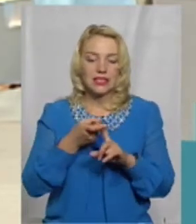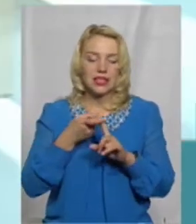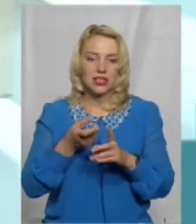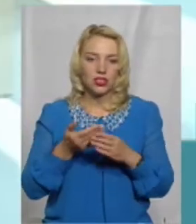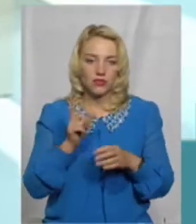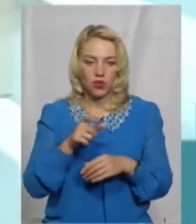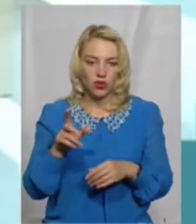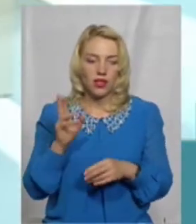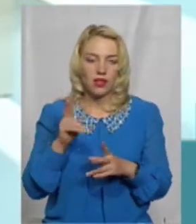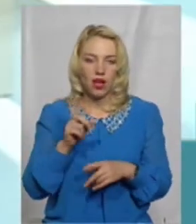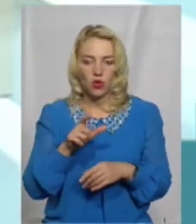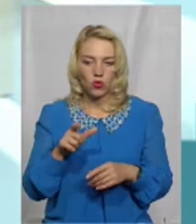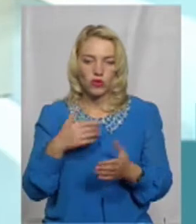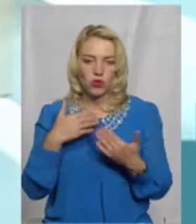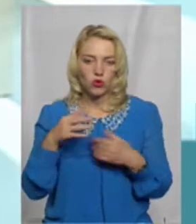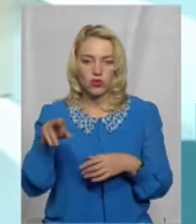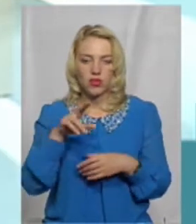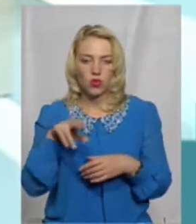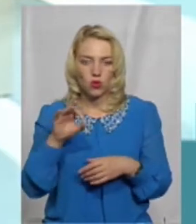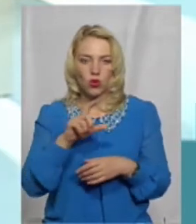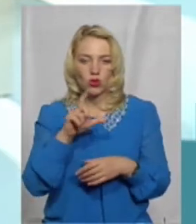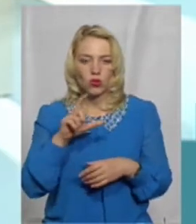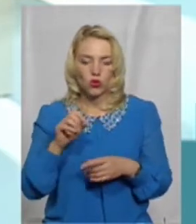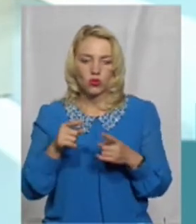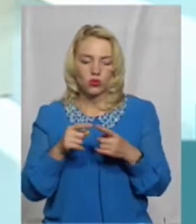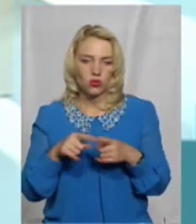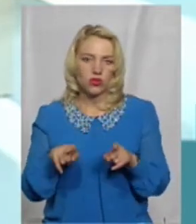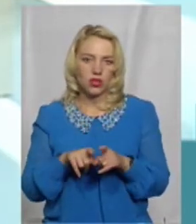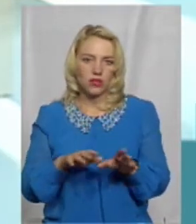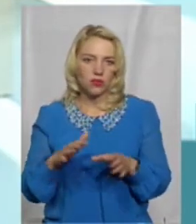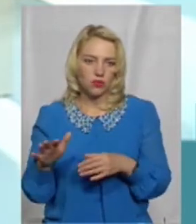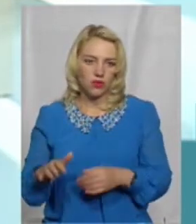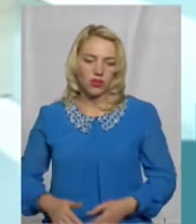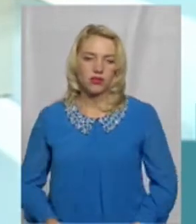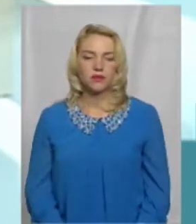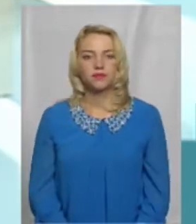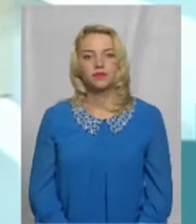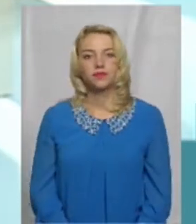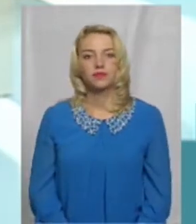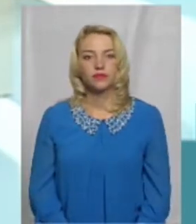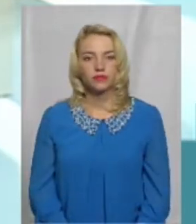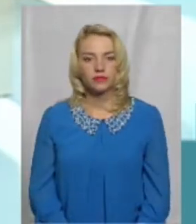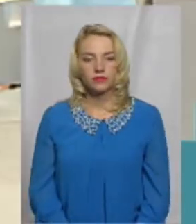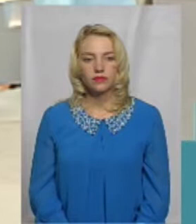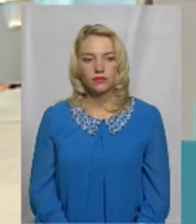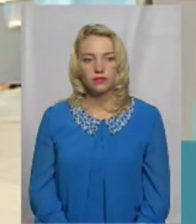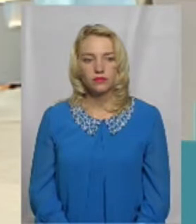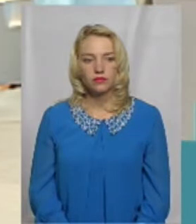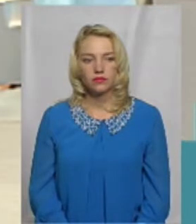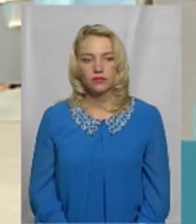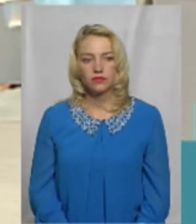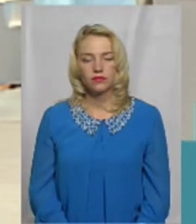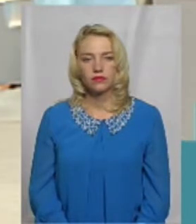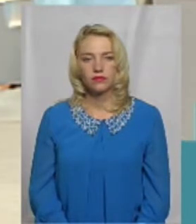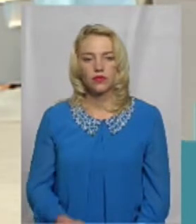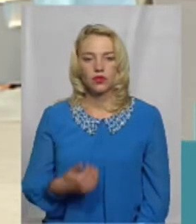до зоокуточка, так і воно відбувається далі. Ну, цих звірях віддавати. І от я хотів